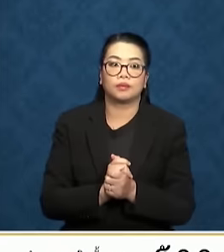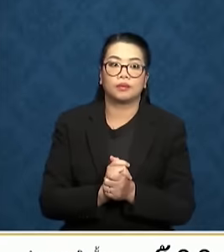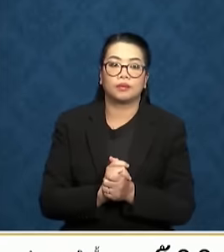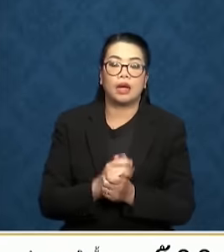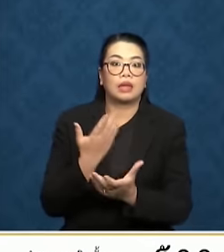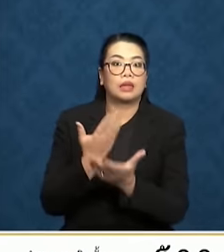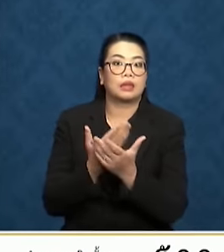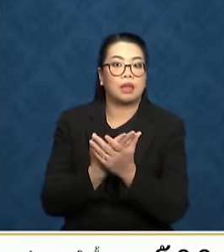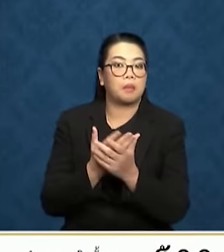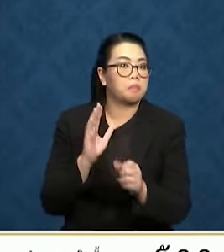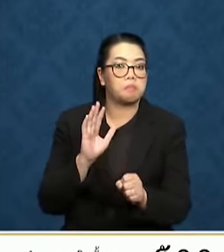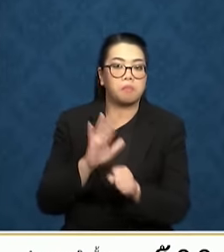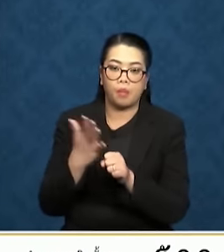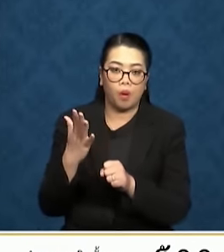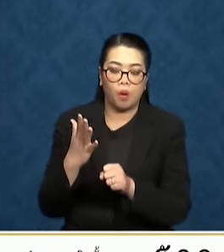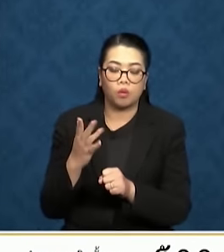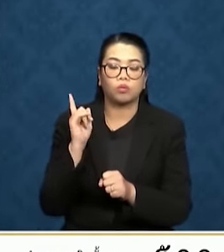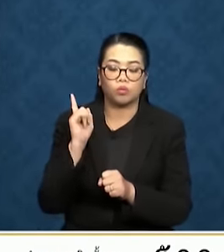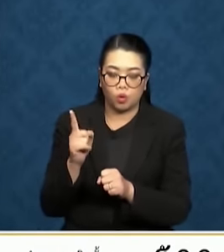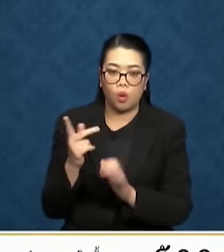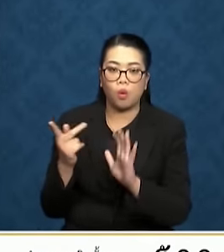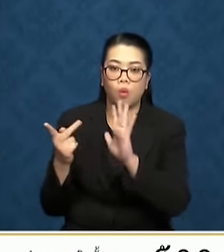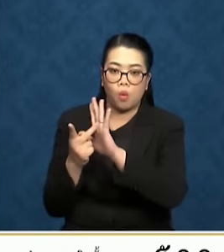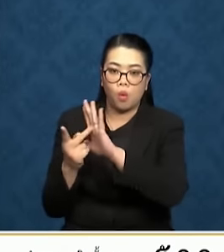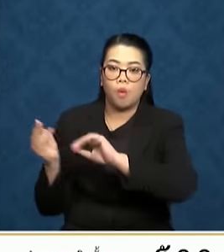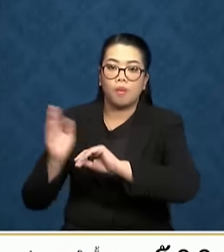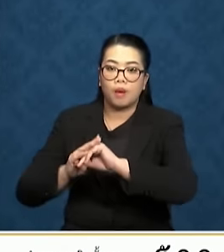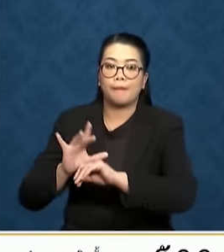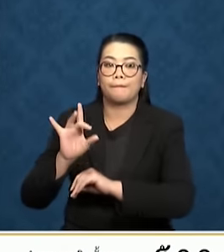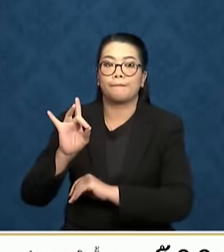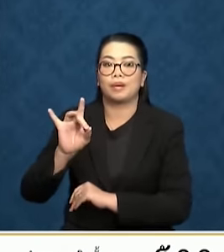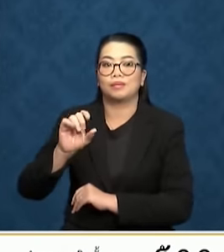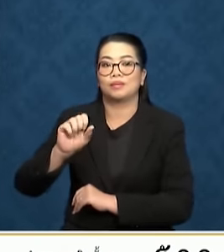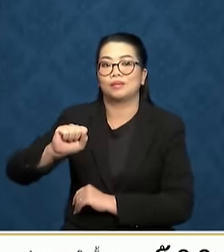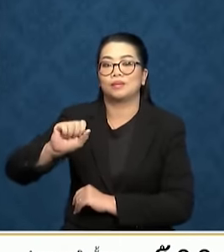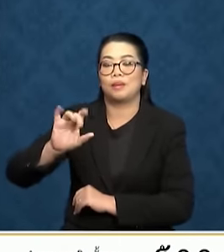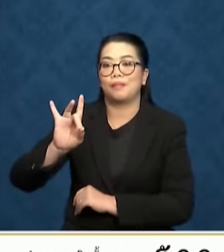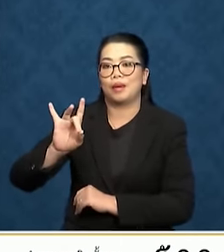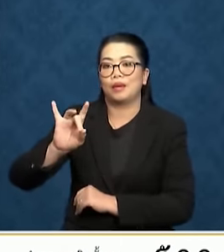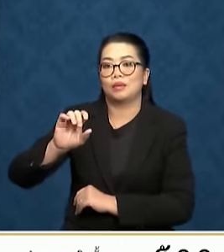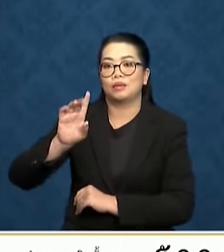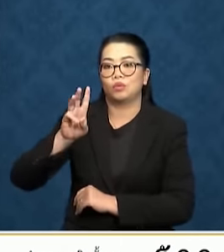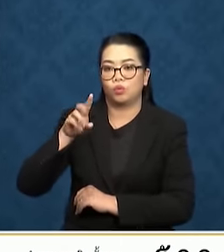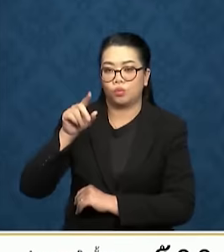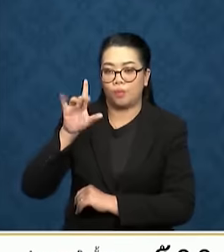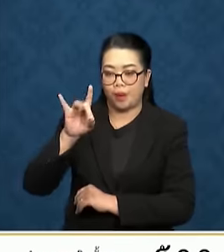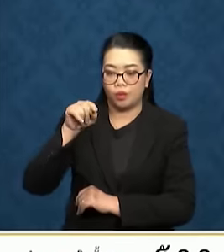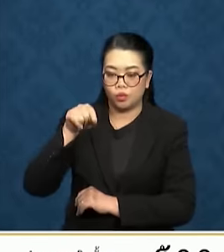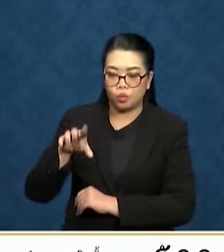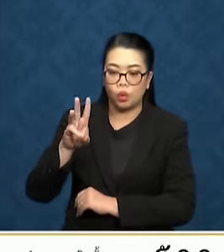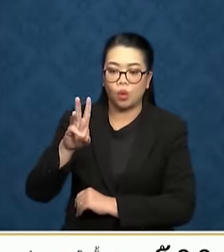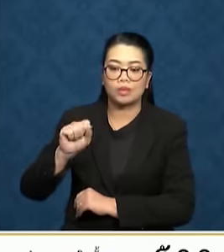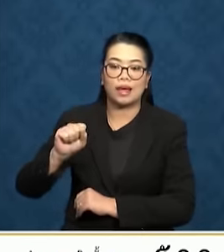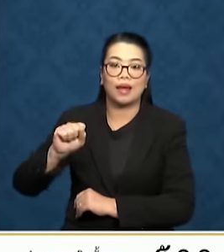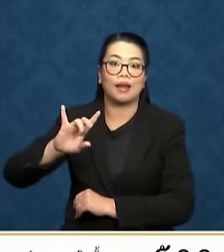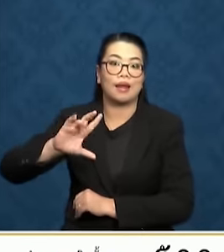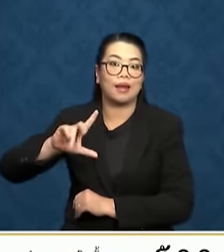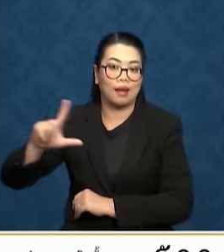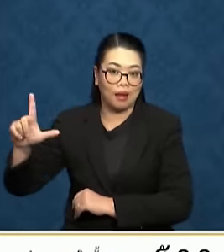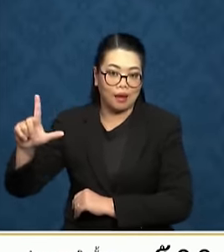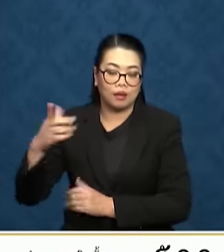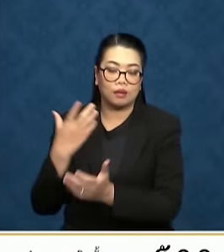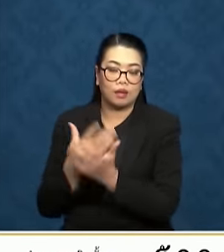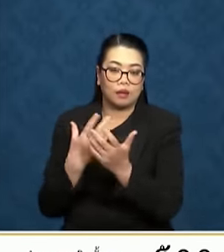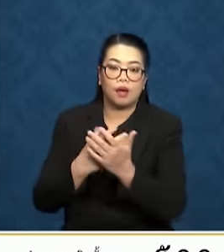ไม่พอสำหรับรายจ่ายครับเลยมีความจำเป็นต้องกู้เพิ่มที่ที่ 8.6แสนล้านบาทเมื่อเอาราย